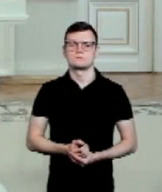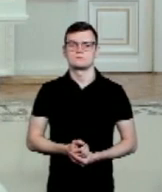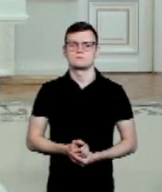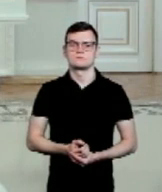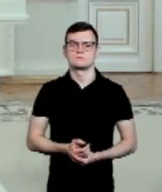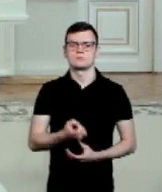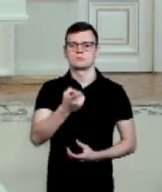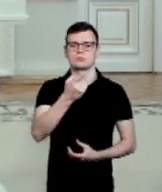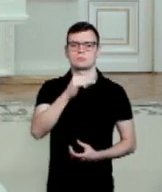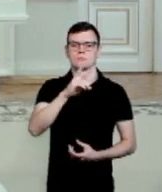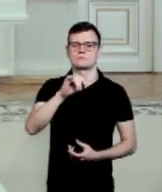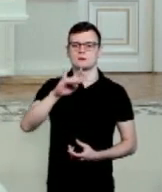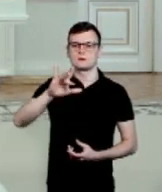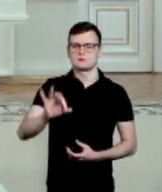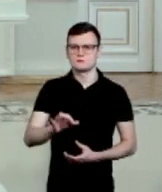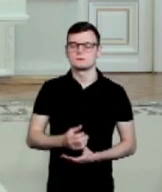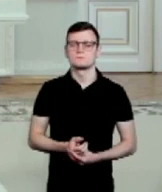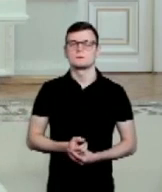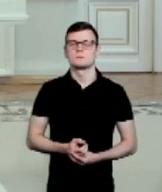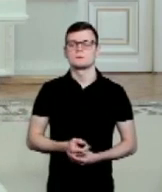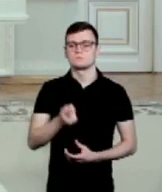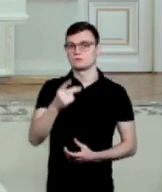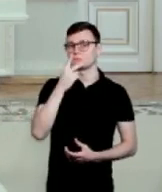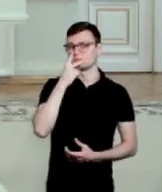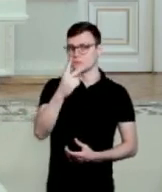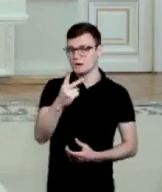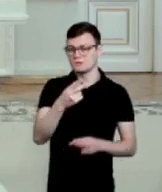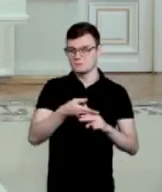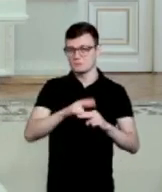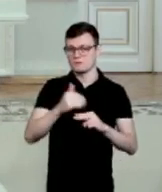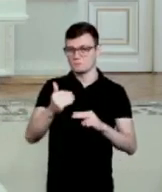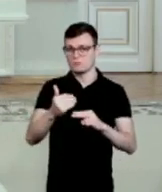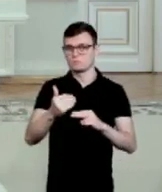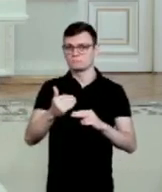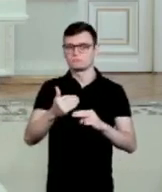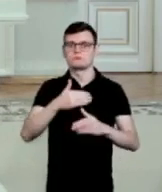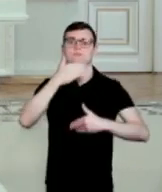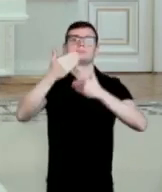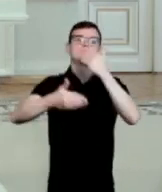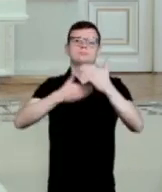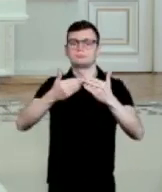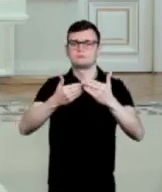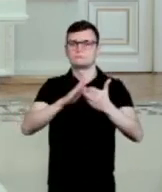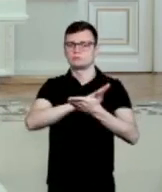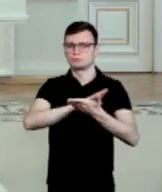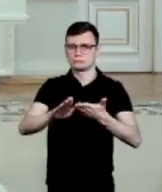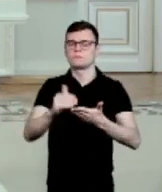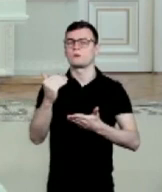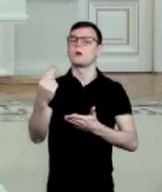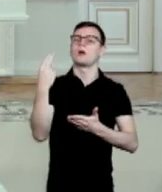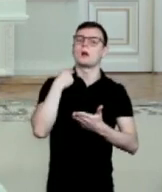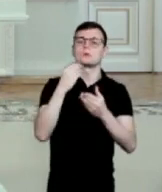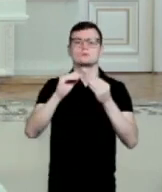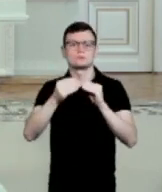Pone Dombrovski, ar jūs matote progreso dėrybose su Jungtinėmis valstijomis